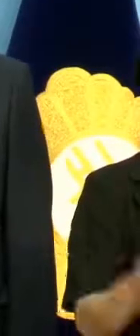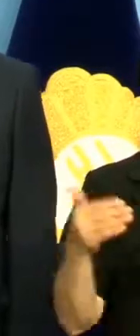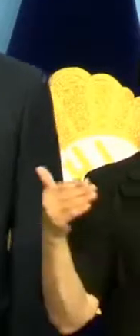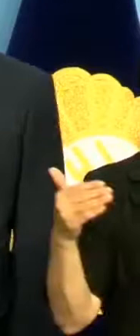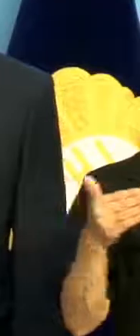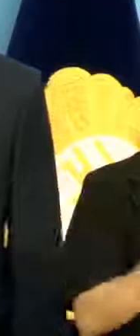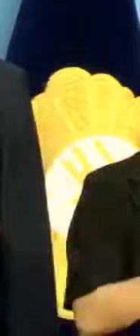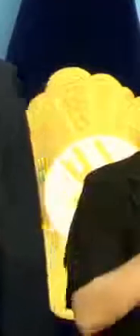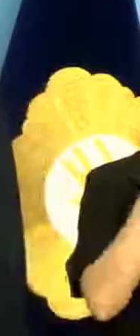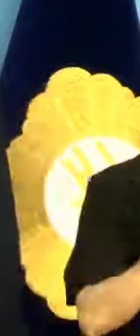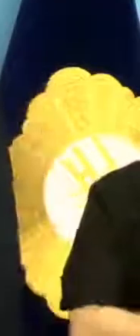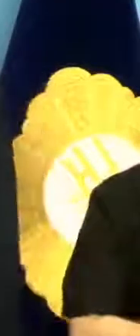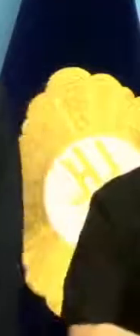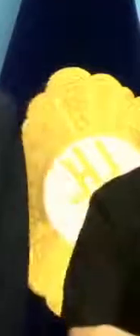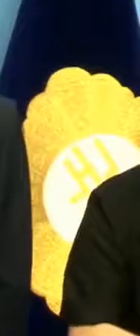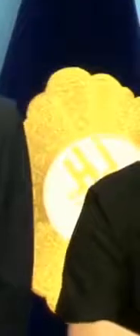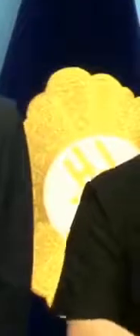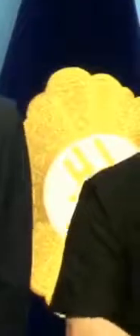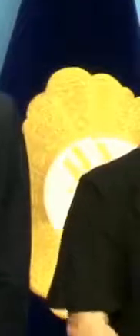감사합니다